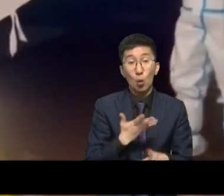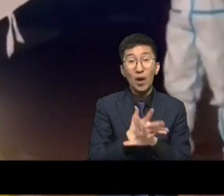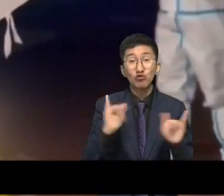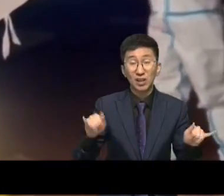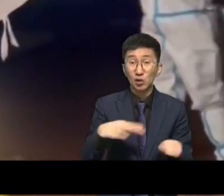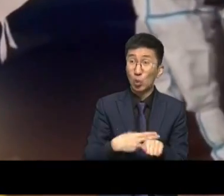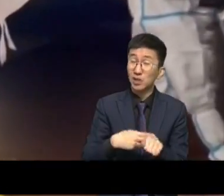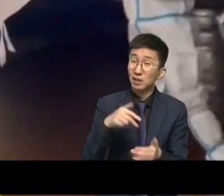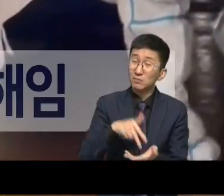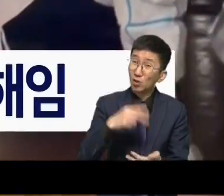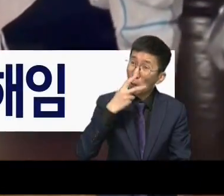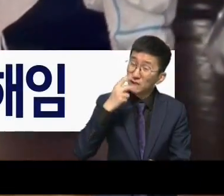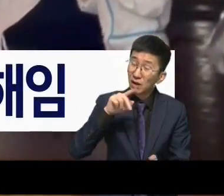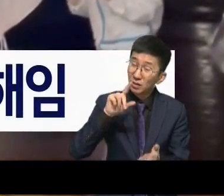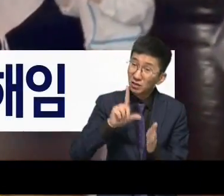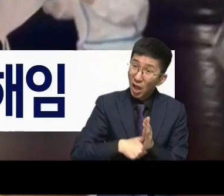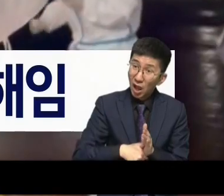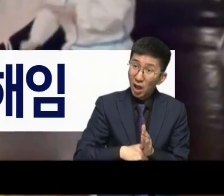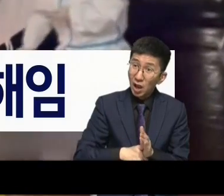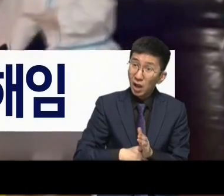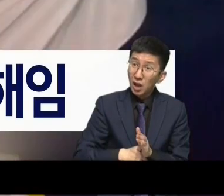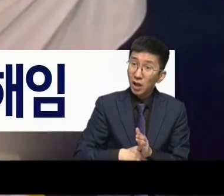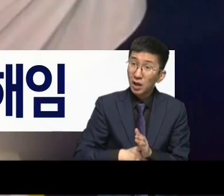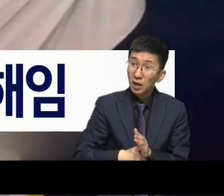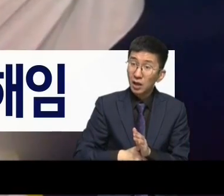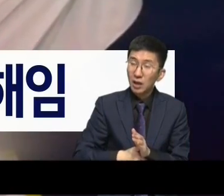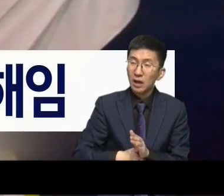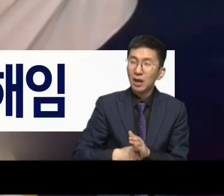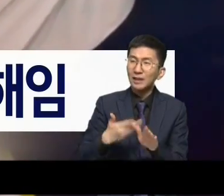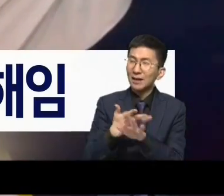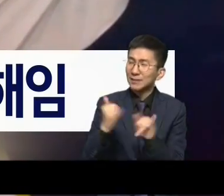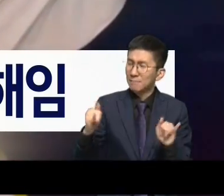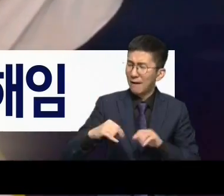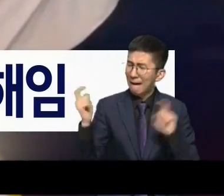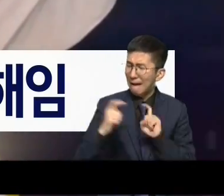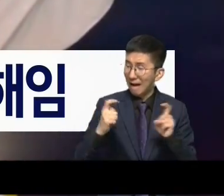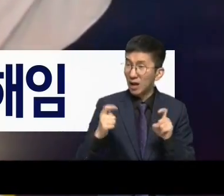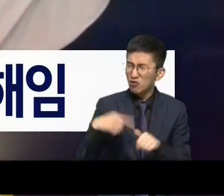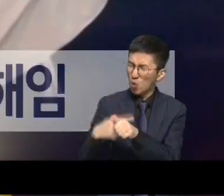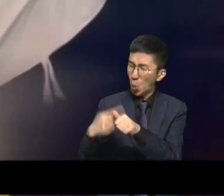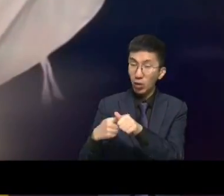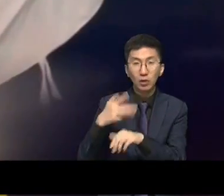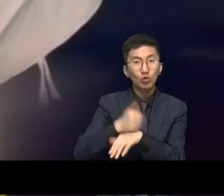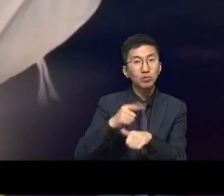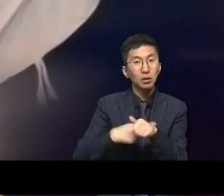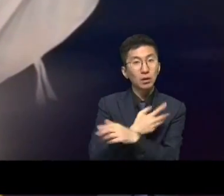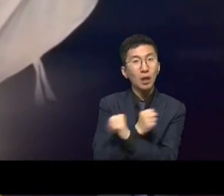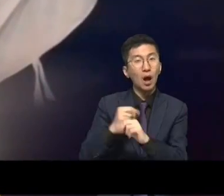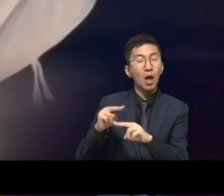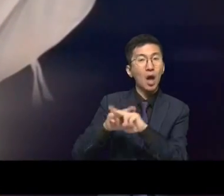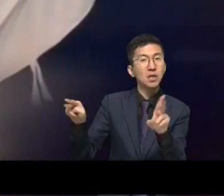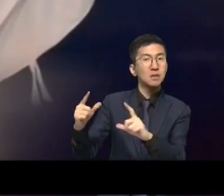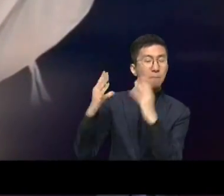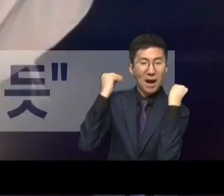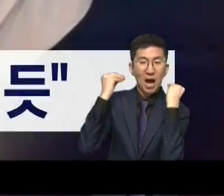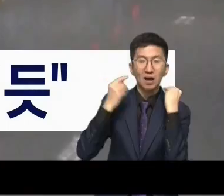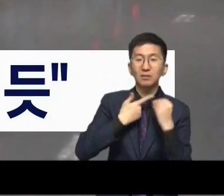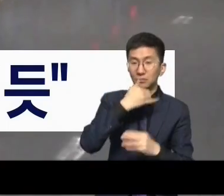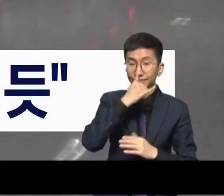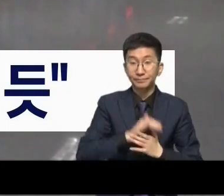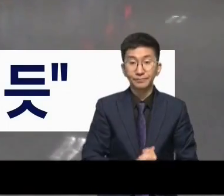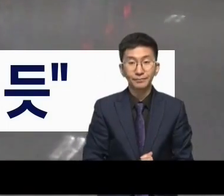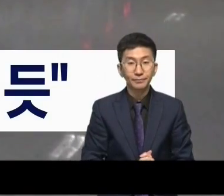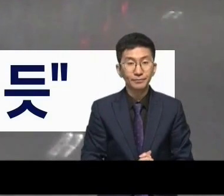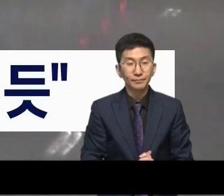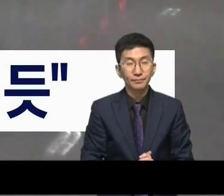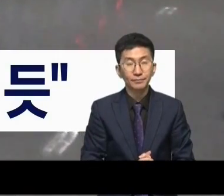교사는 검사장에서 방역 요원들과 말다툼 중에 욕을 했다며 계약 해지 조치를 당하기도 했습니다.